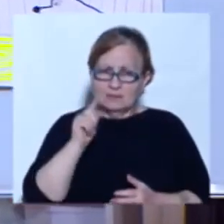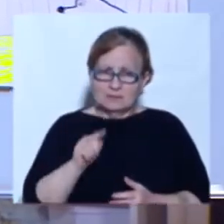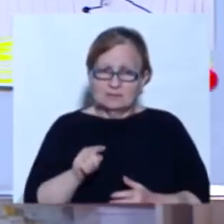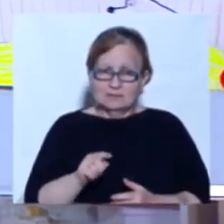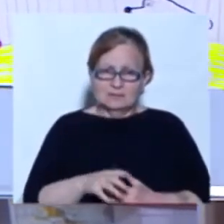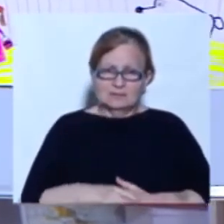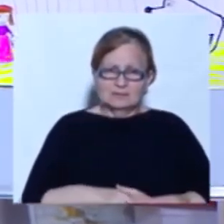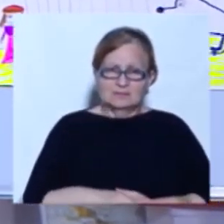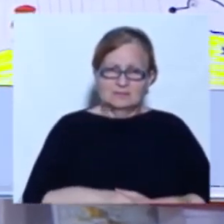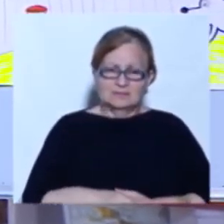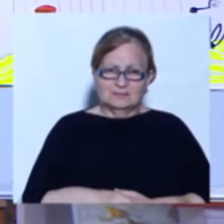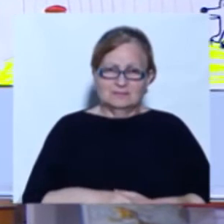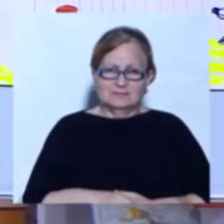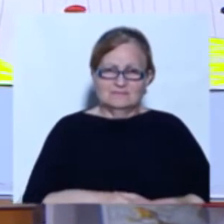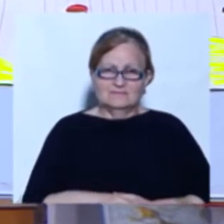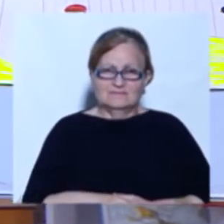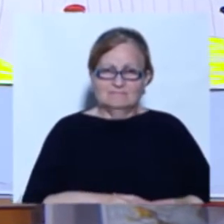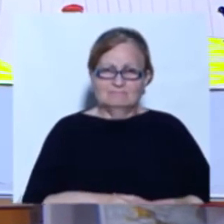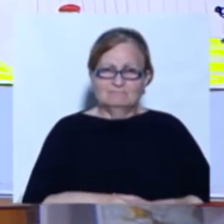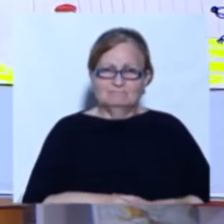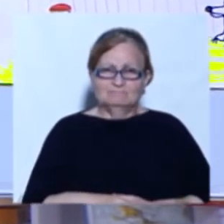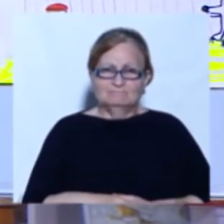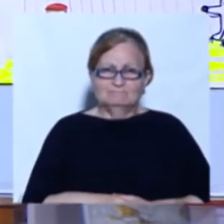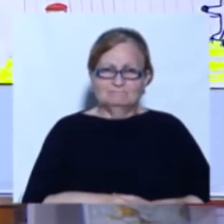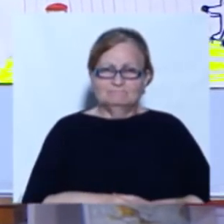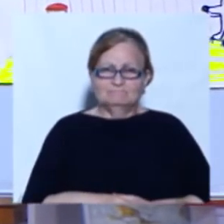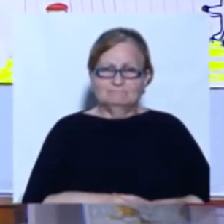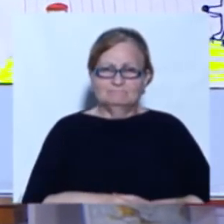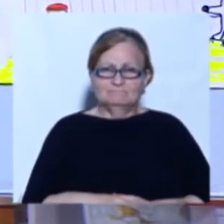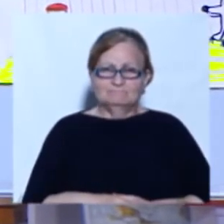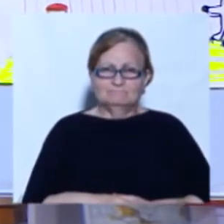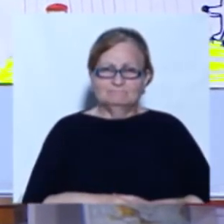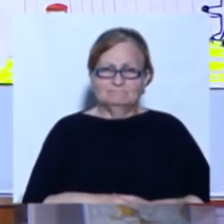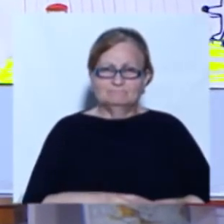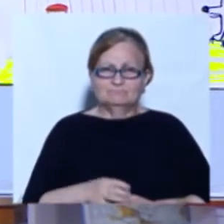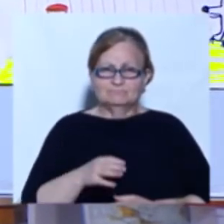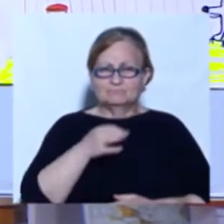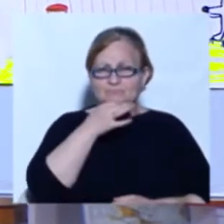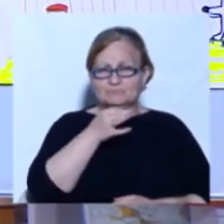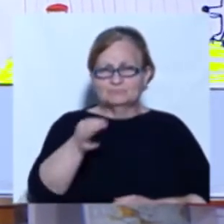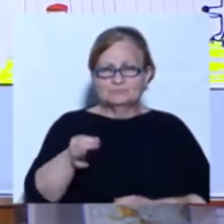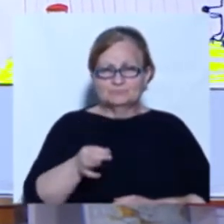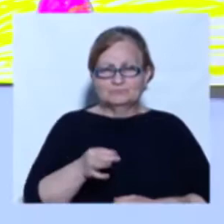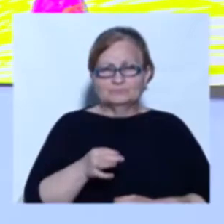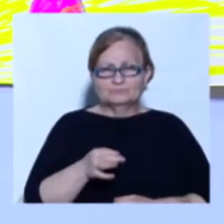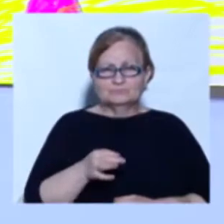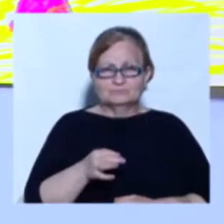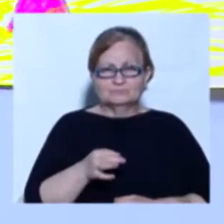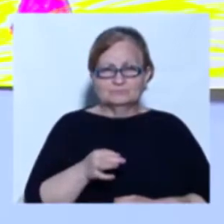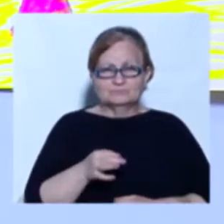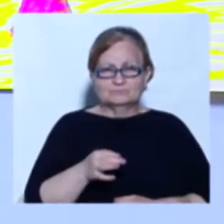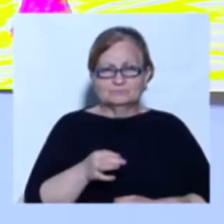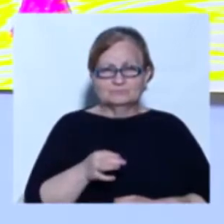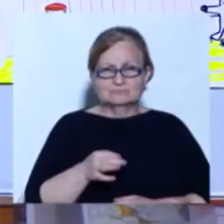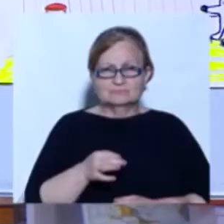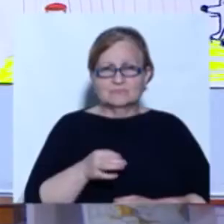კითხვა არის გამოხატული ამ წინადადებაში. Შემდგომ. Ლელა მასწავლებელი პასუხობს. Რას უპასუხებ შენი